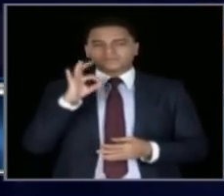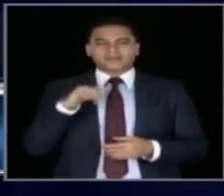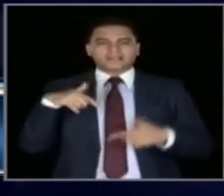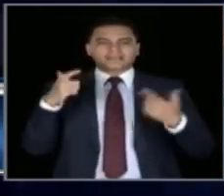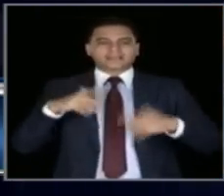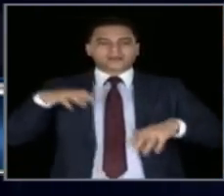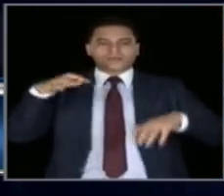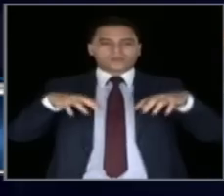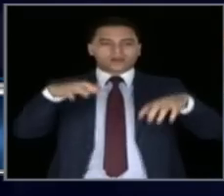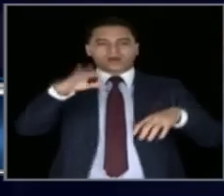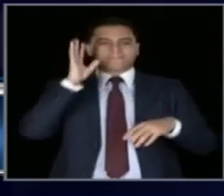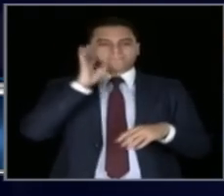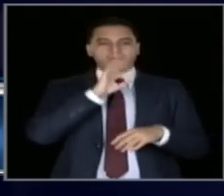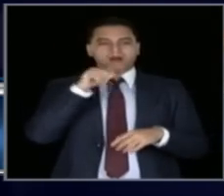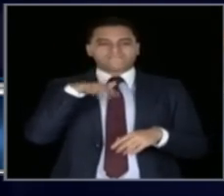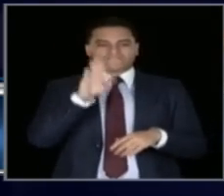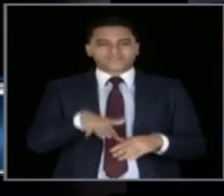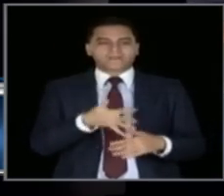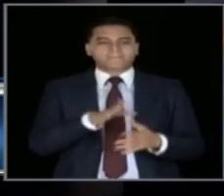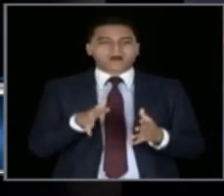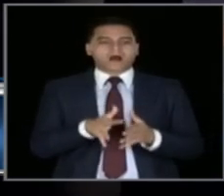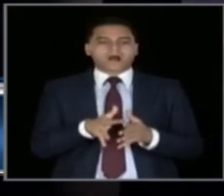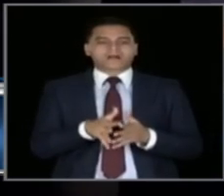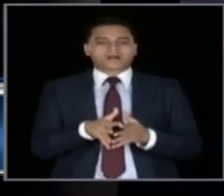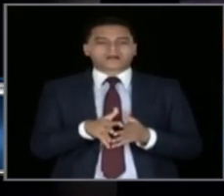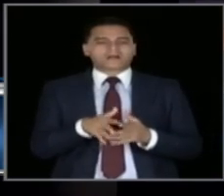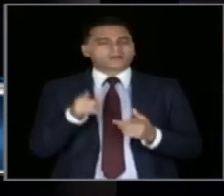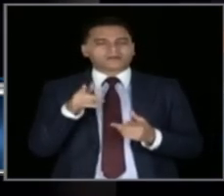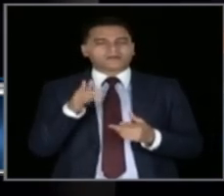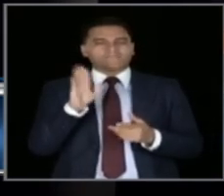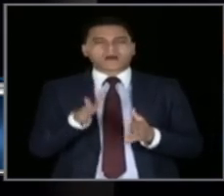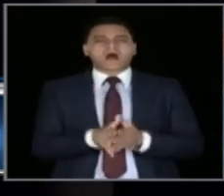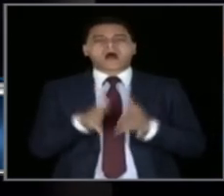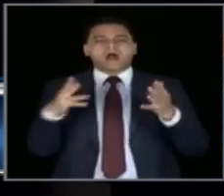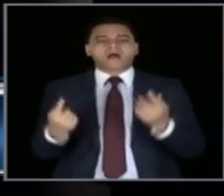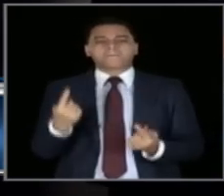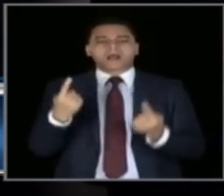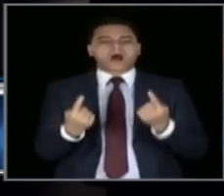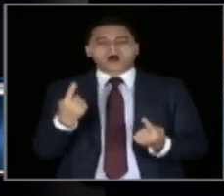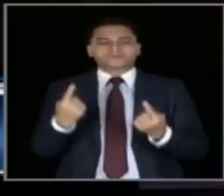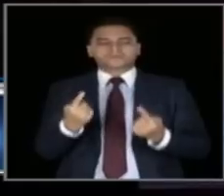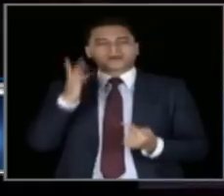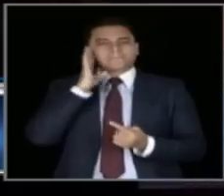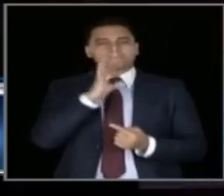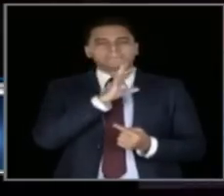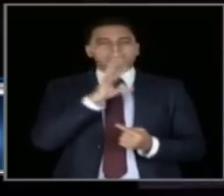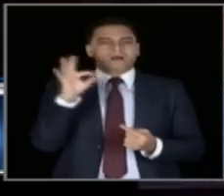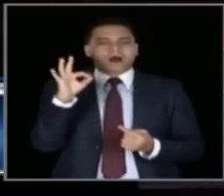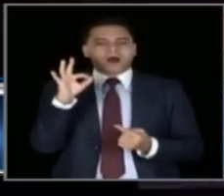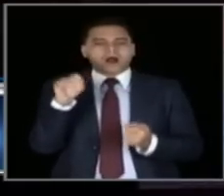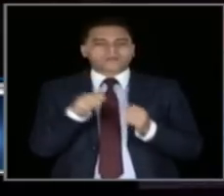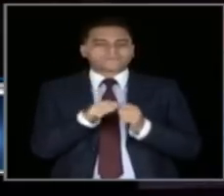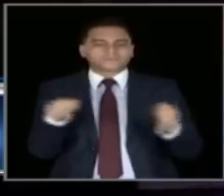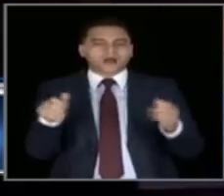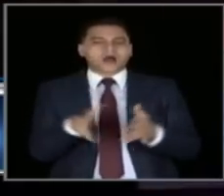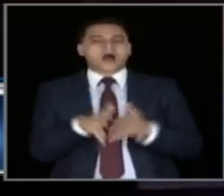جغرافيا. في أي دولة اسكندنافية تقع أكبر حديقة وطنية في العالم من حيث